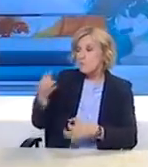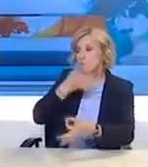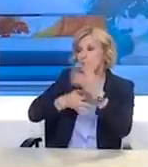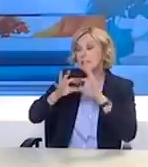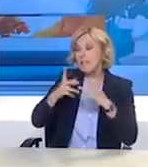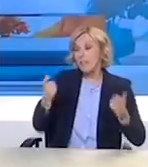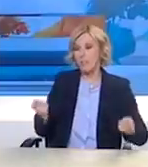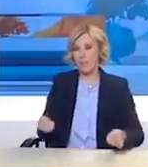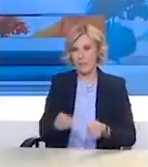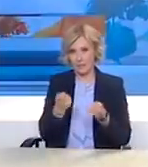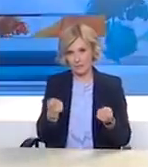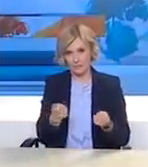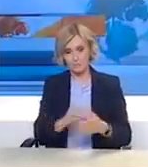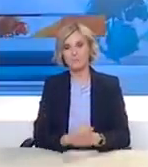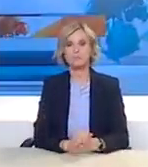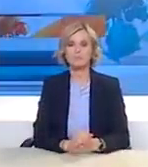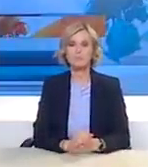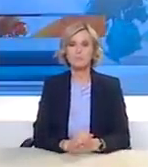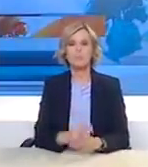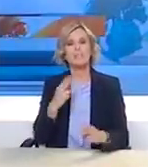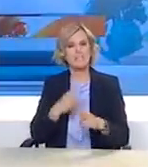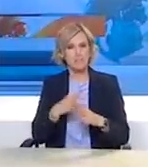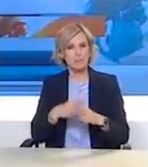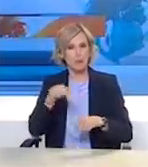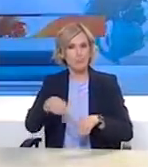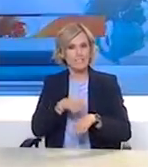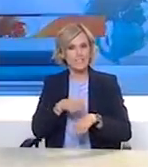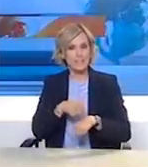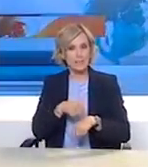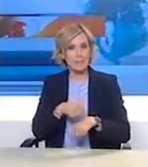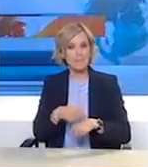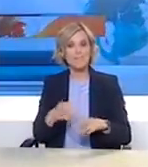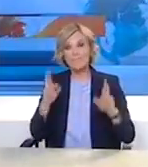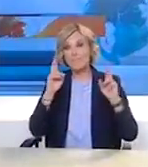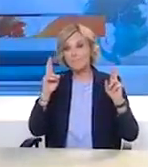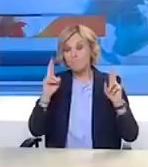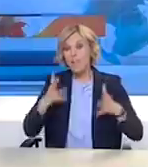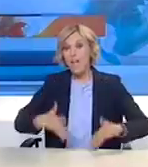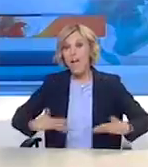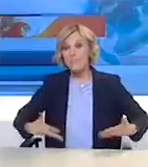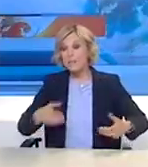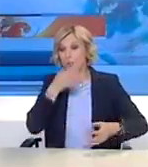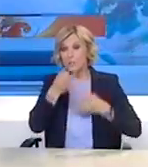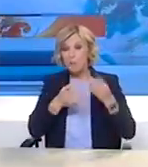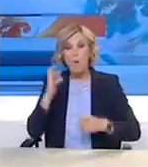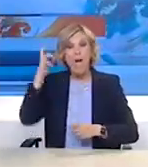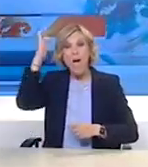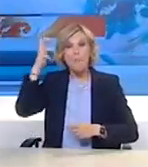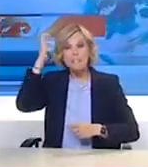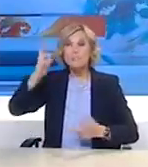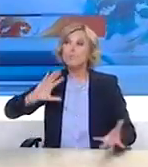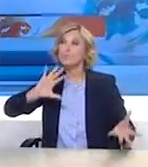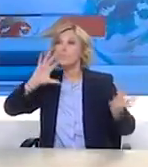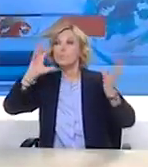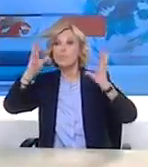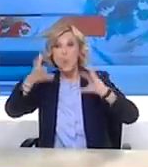επιστημονική κοινότητα. Είναι σημαντικό, νομίζω ότι όλη η επιστημονική κοινότητα είναι ενωμένη σε αυτή την προσπάθεια και θα έχουμε γρήγορα αποτελέσματα από κλινικές